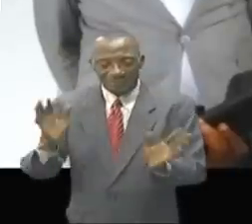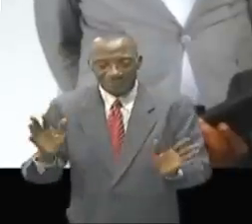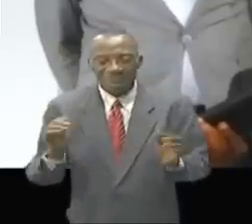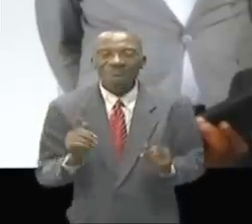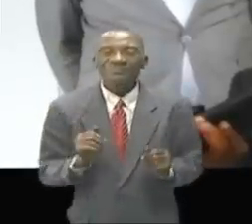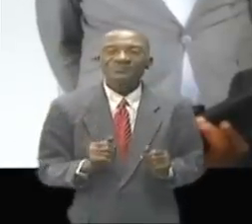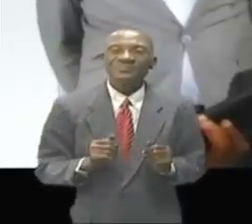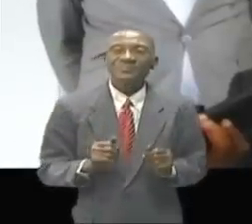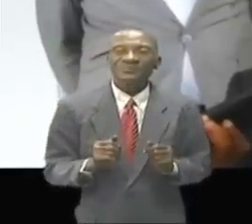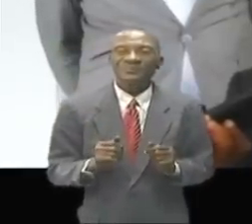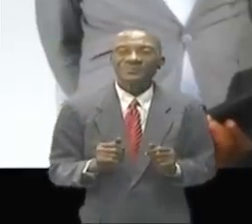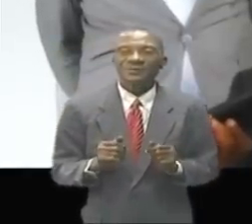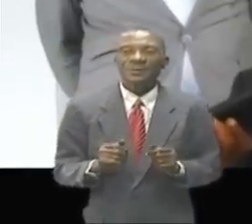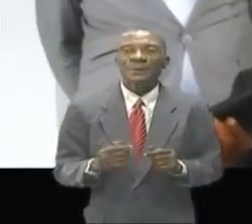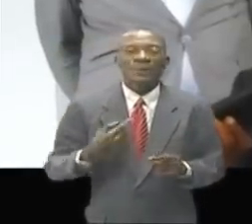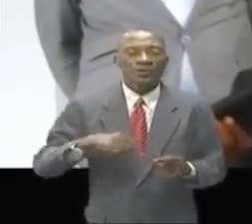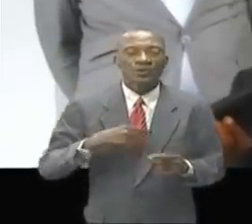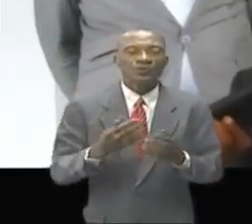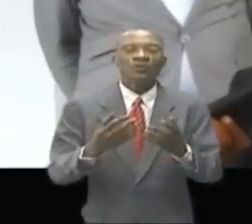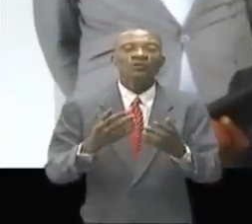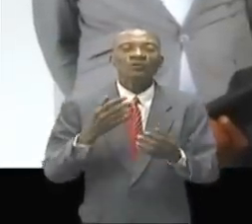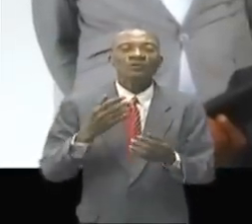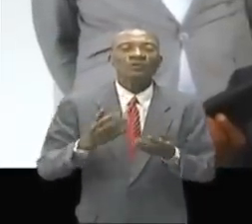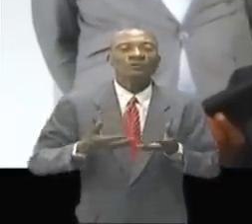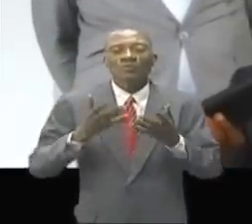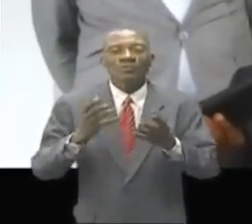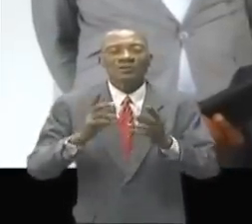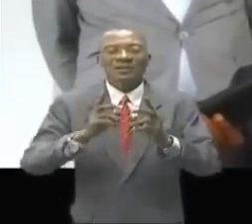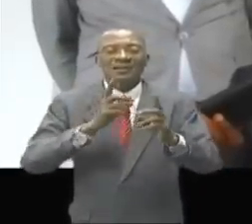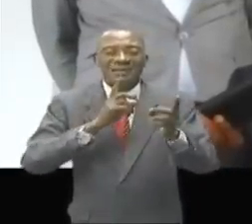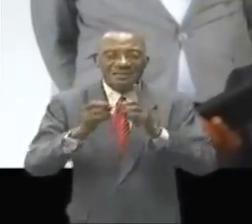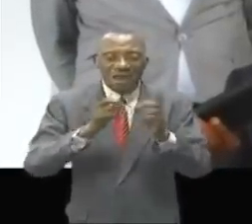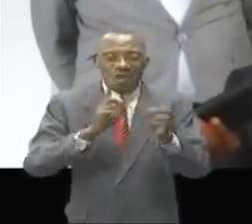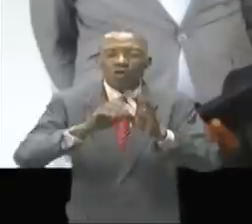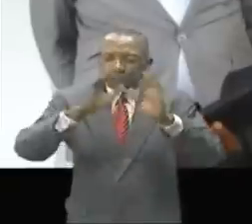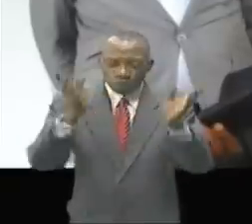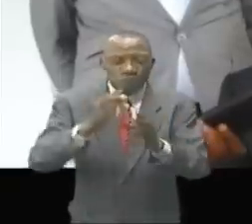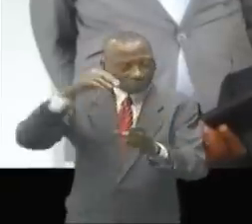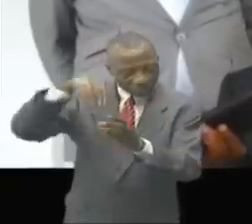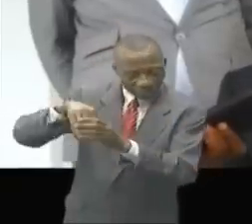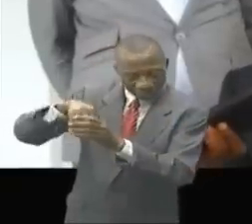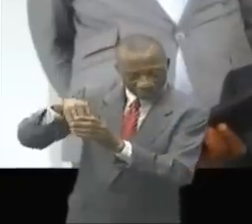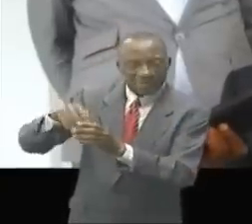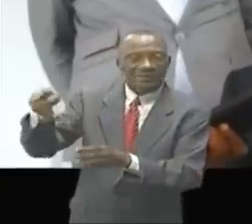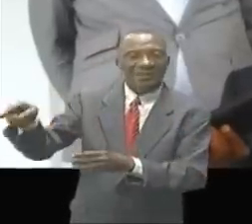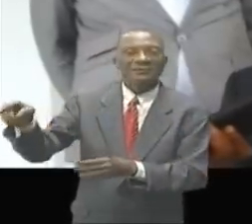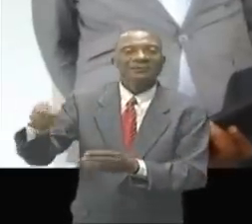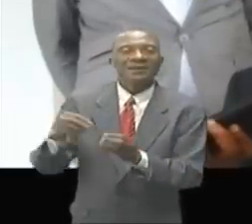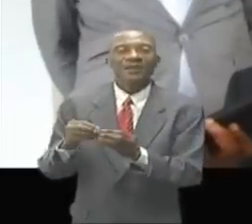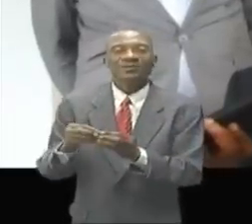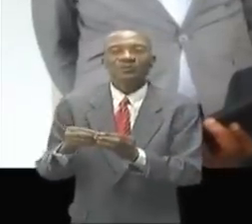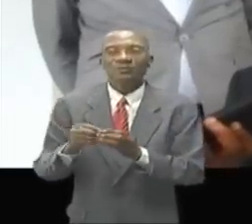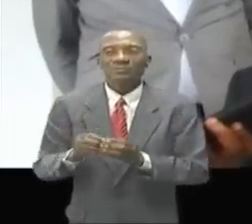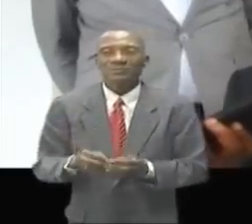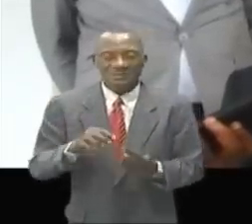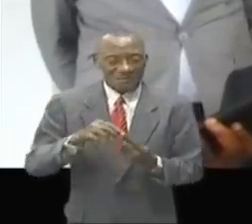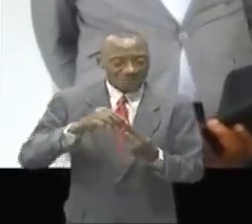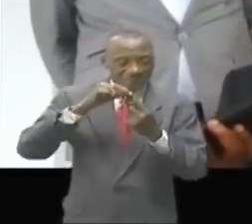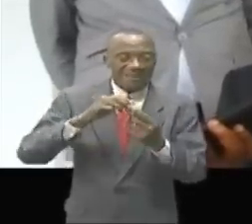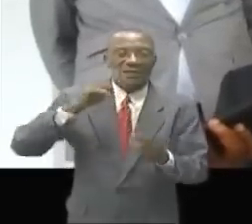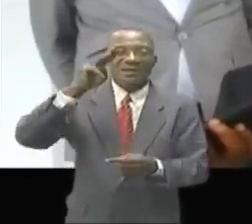que tout dialogue ne peut se faire que dans ce cadre-là, en particulier en ce qui concerne le